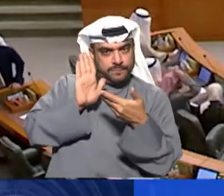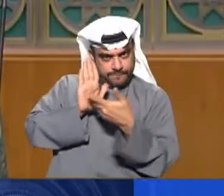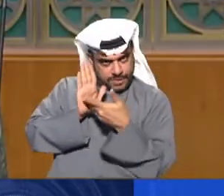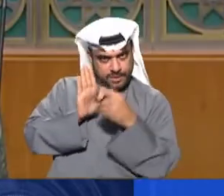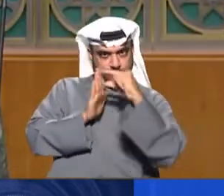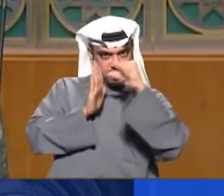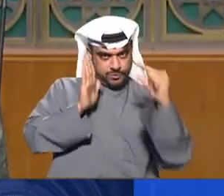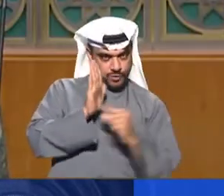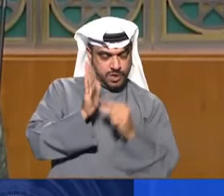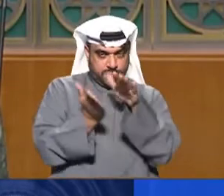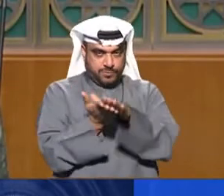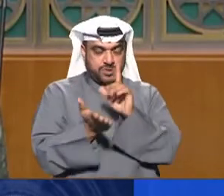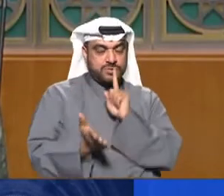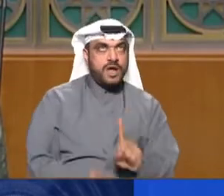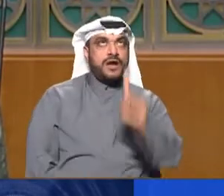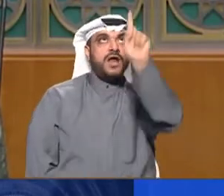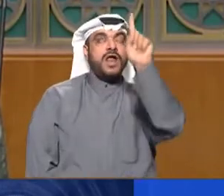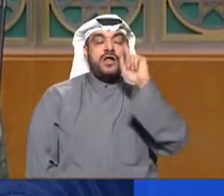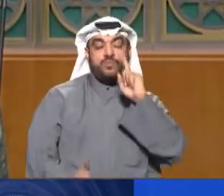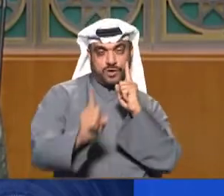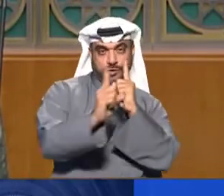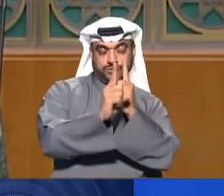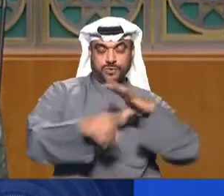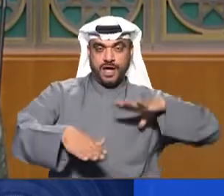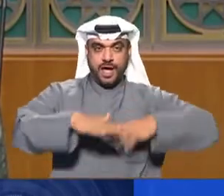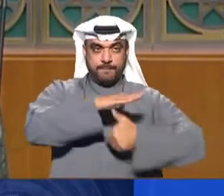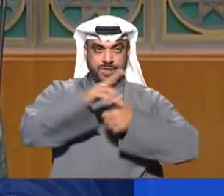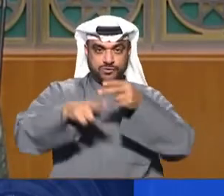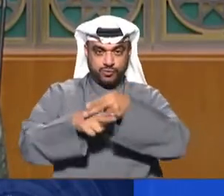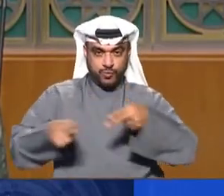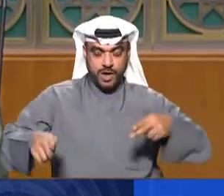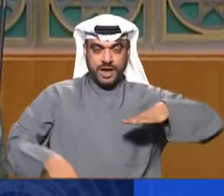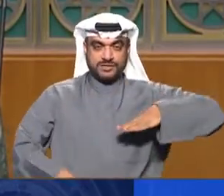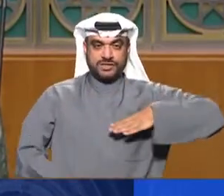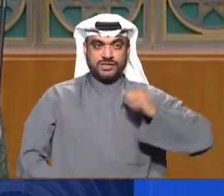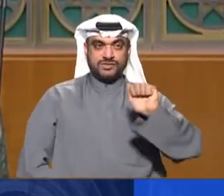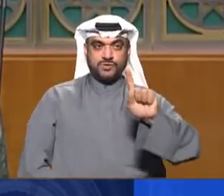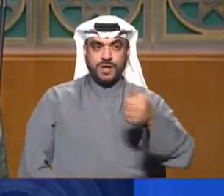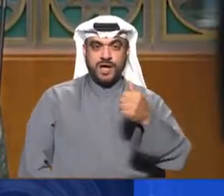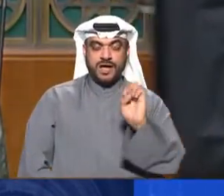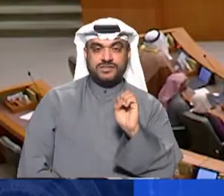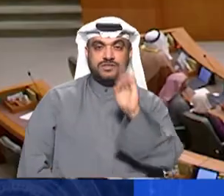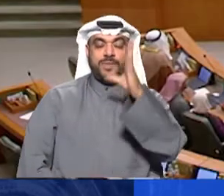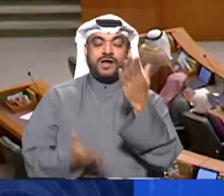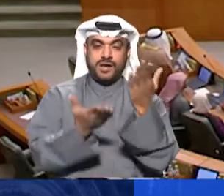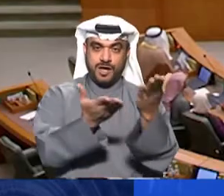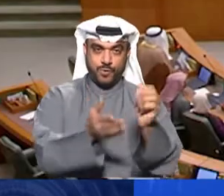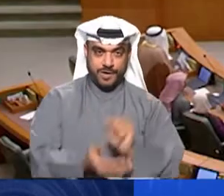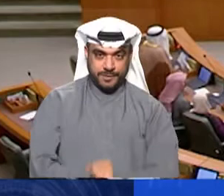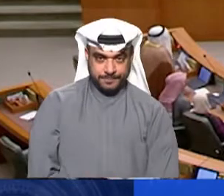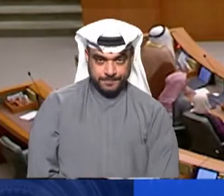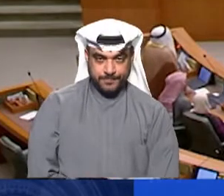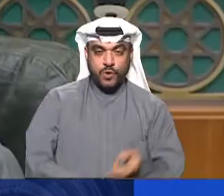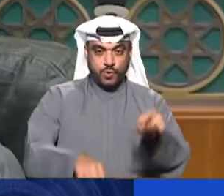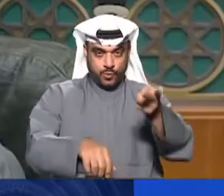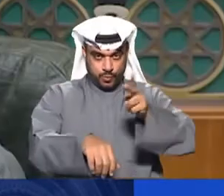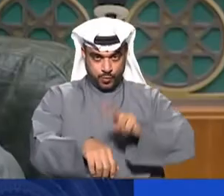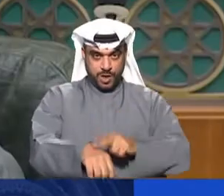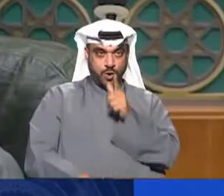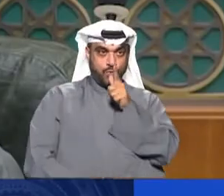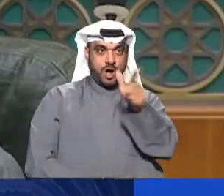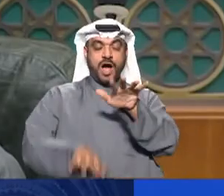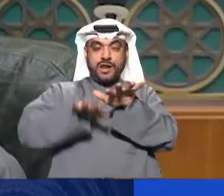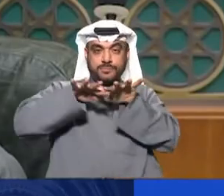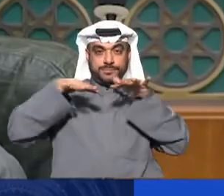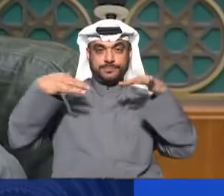أمام الله وأمام حضرة صاحب السمو أمير البلاد الشيخ صباح الأحمد الجابر الصباح حفظه الله ورعاه، وأمام